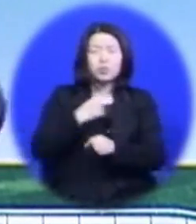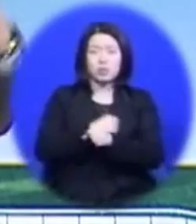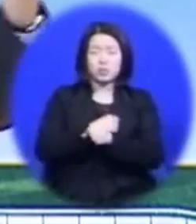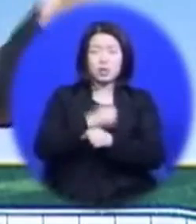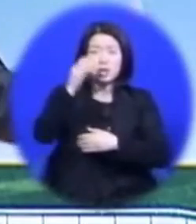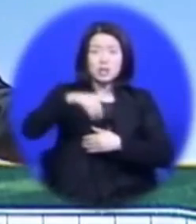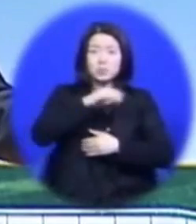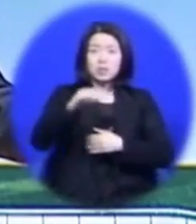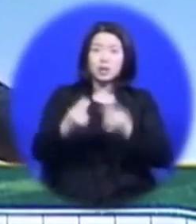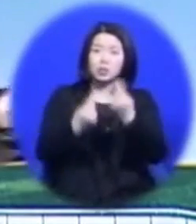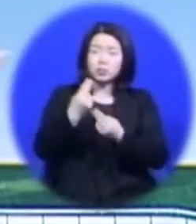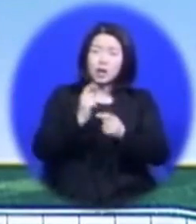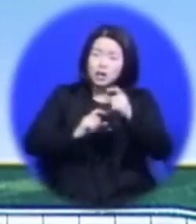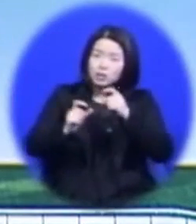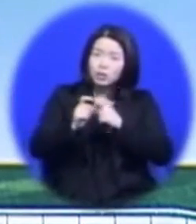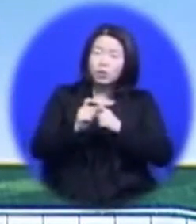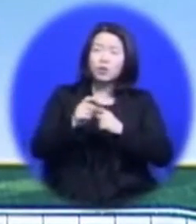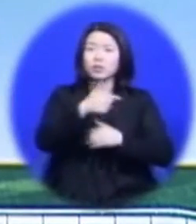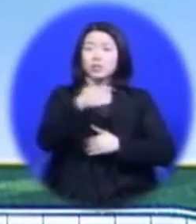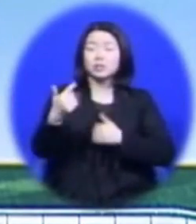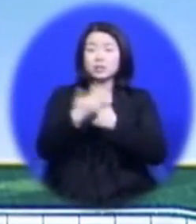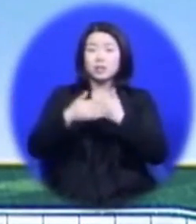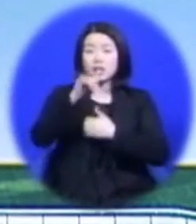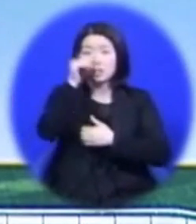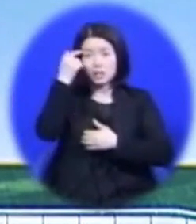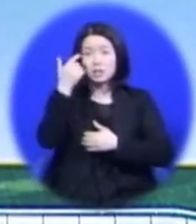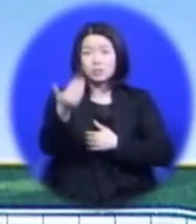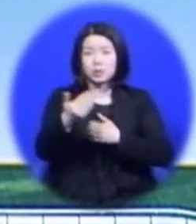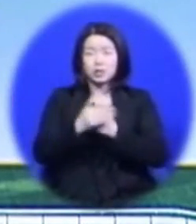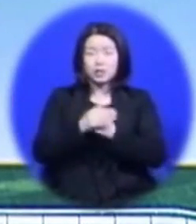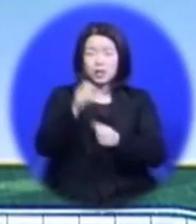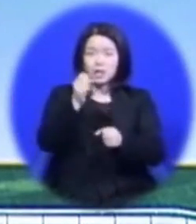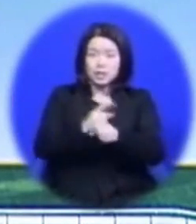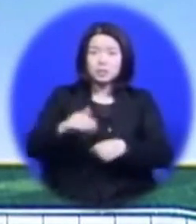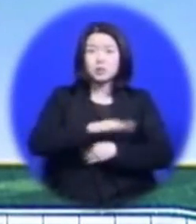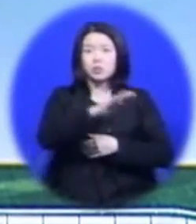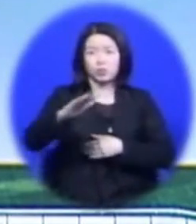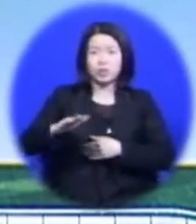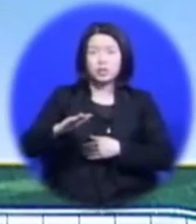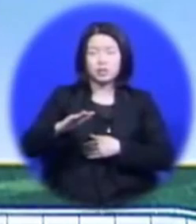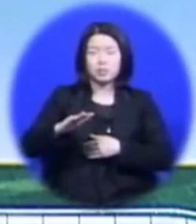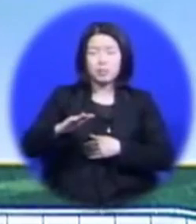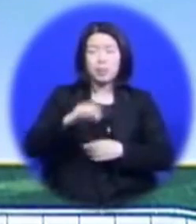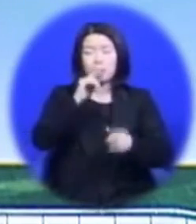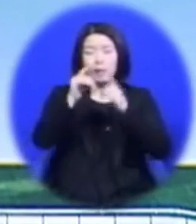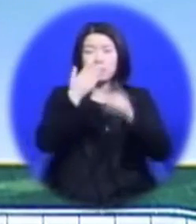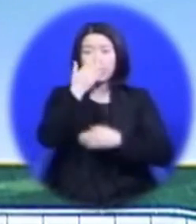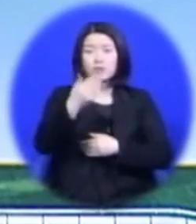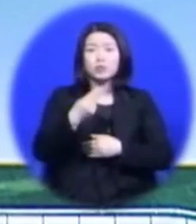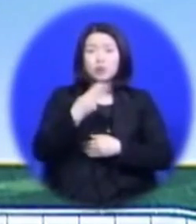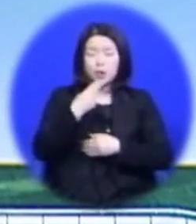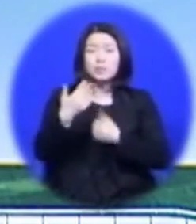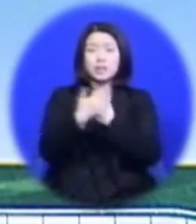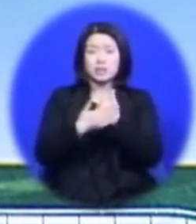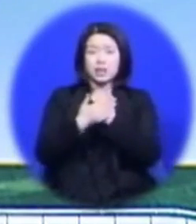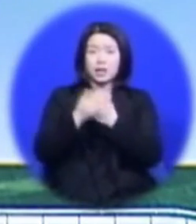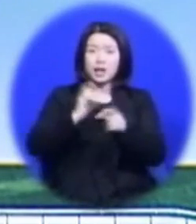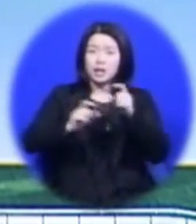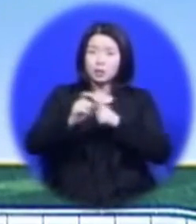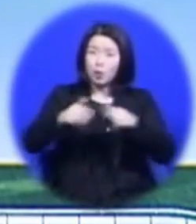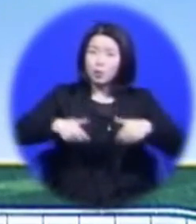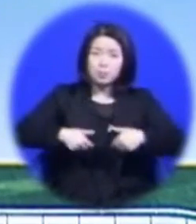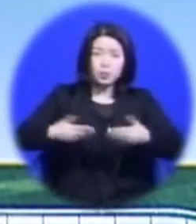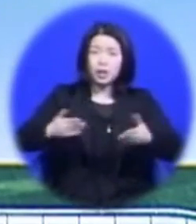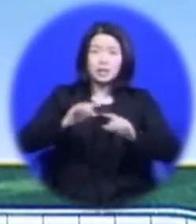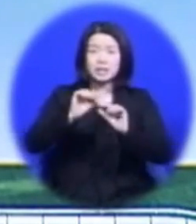십자가보다 뭘 더한 은혜가 있을 수 있겠습니까? 이미 우리는 말할 수 없는 은혜, 더 필요하지도